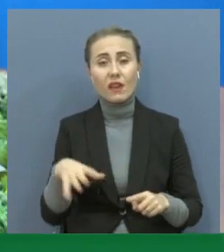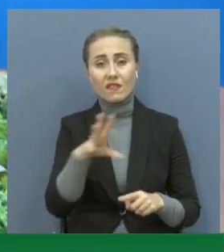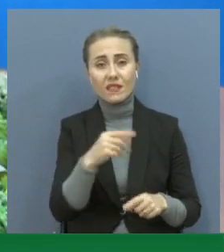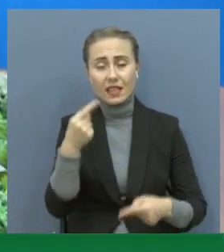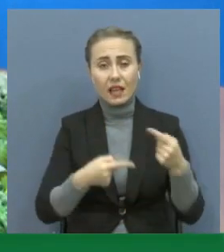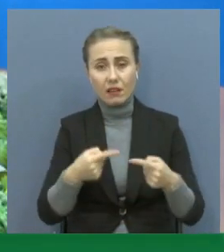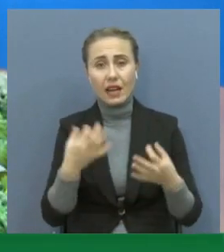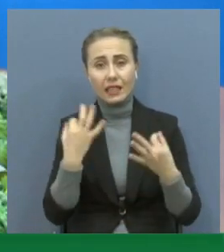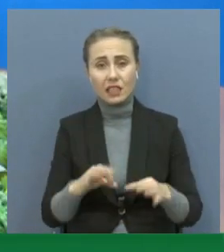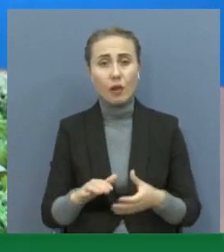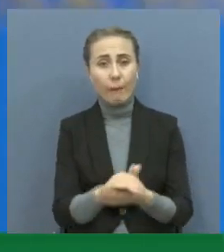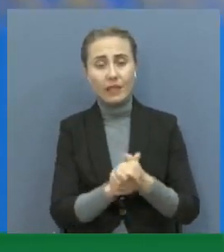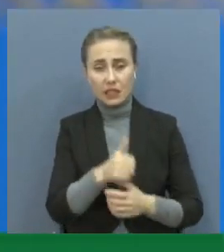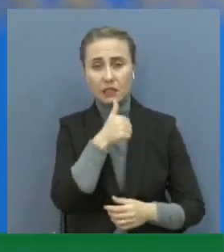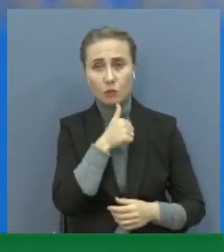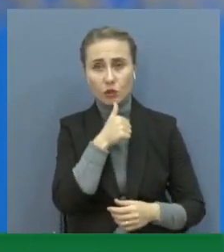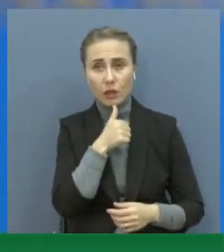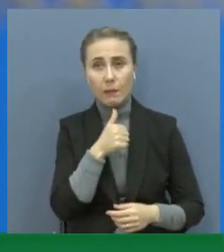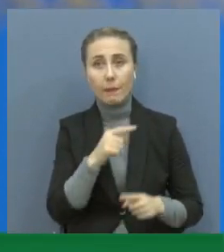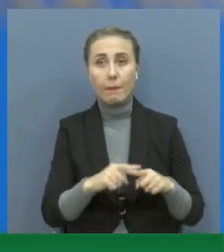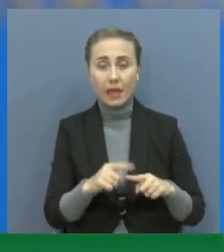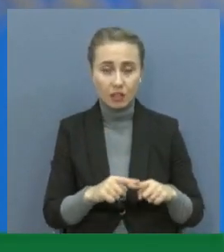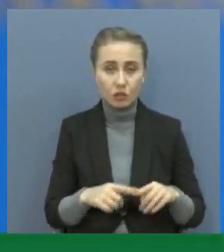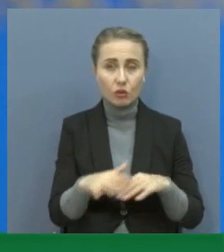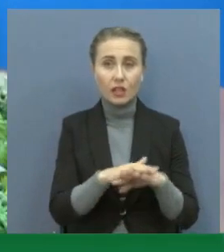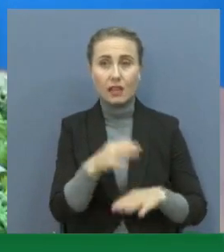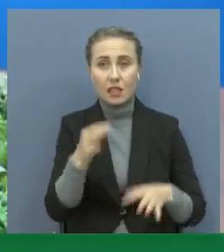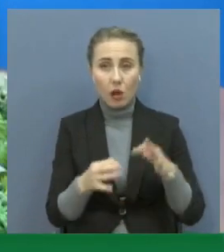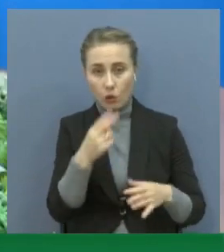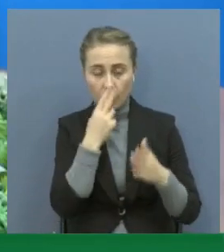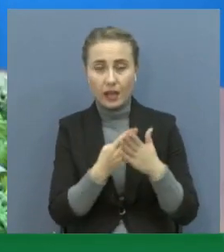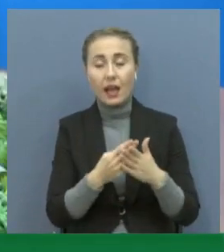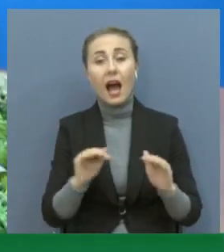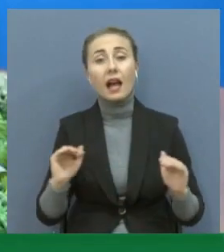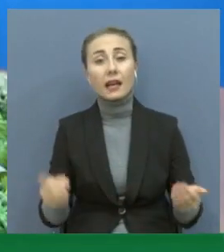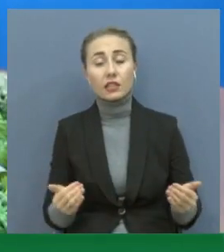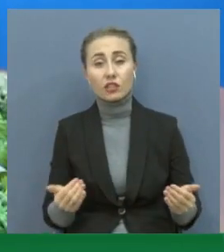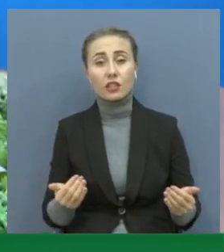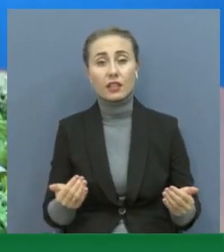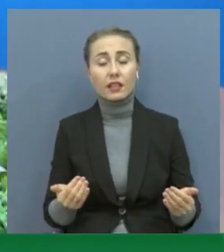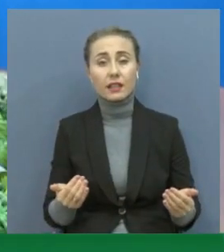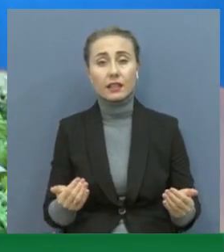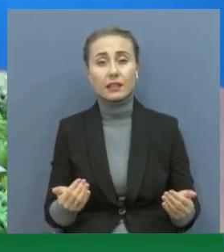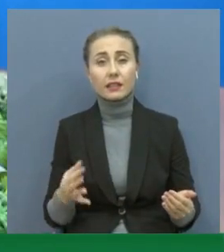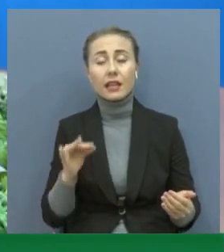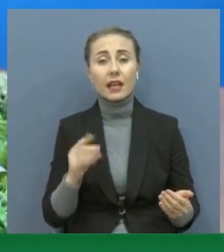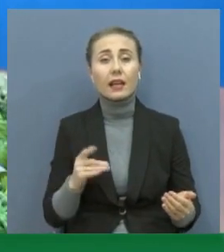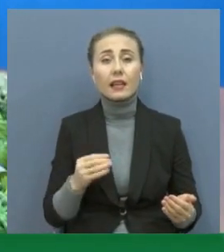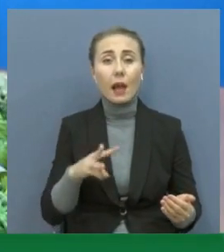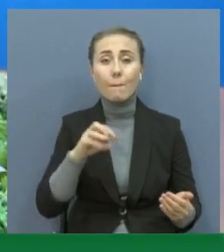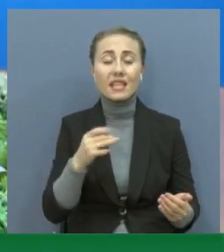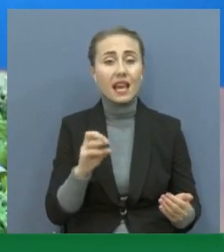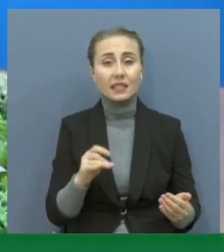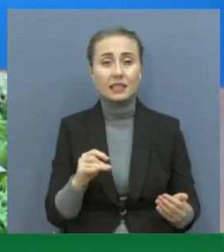конфликты разрешились мирным способом. Между тем, законом предусмотрены ограничения, в которых когда медиация не